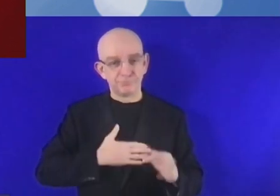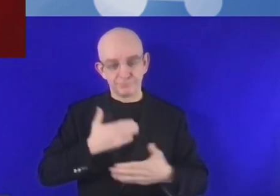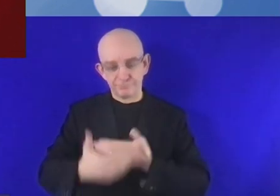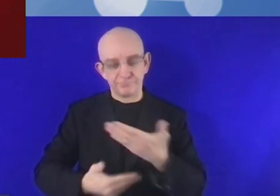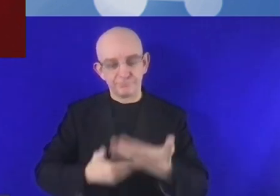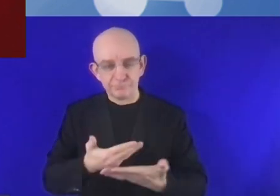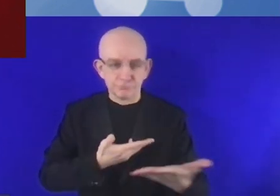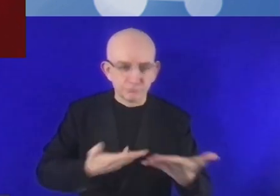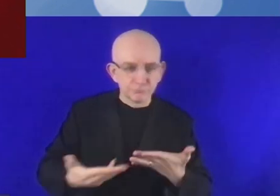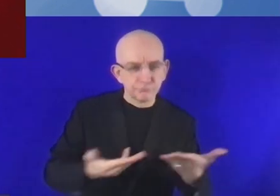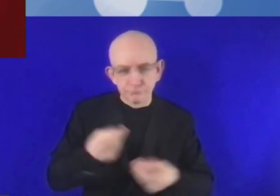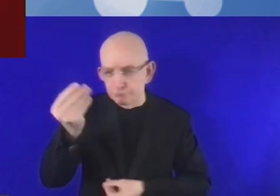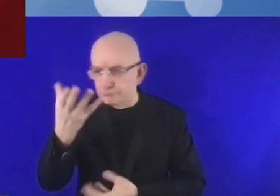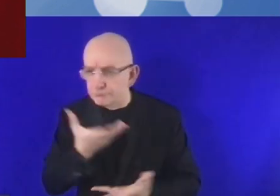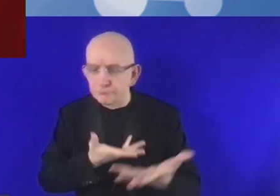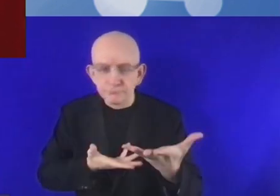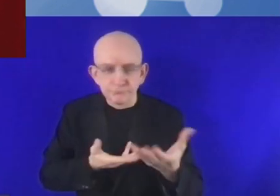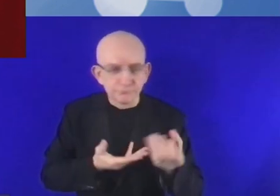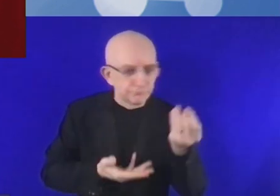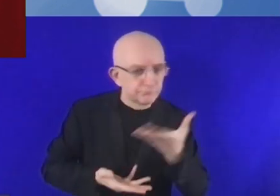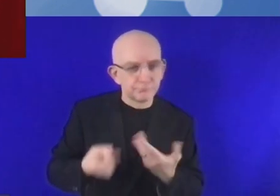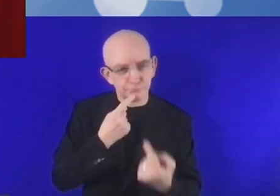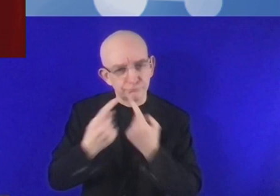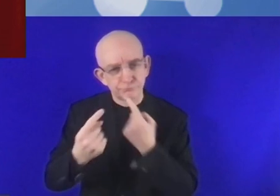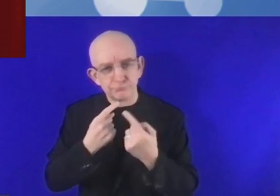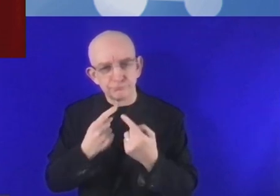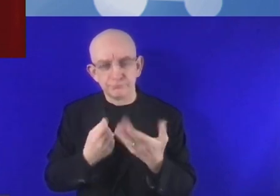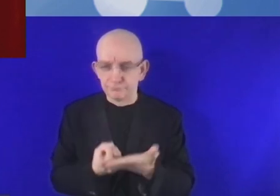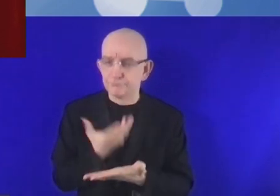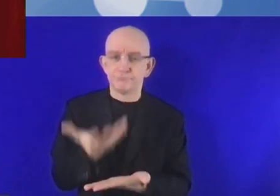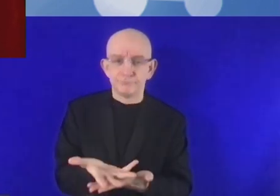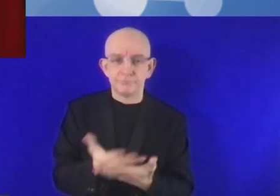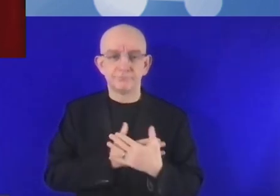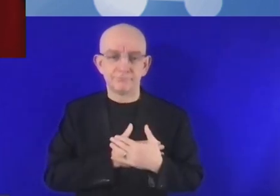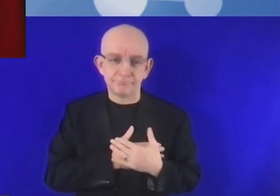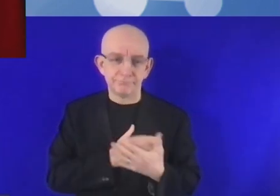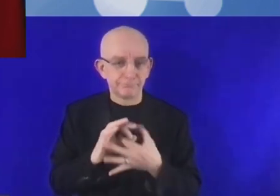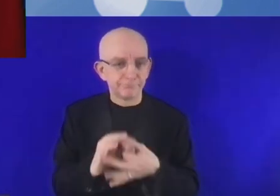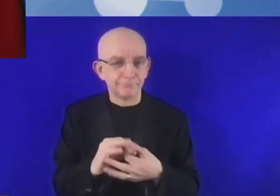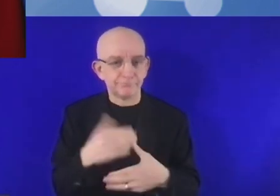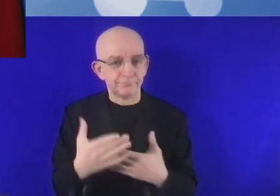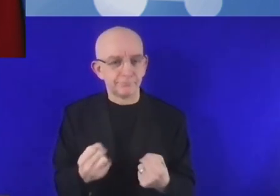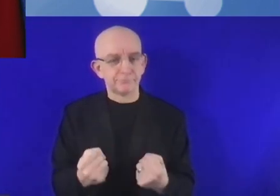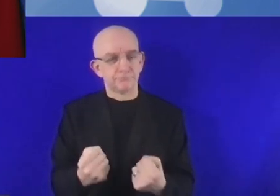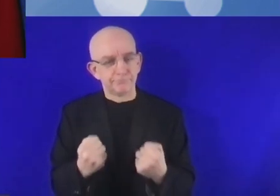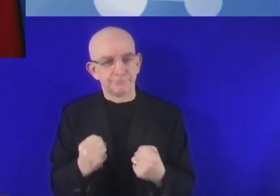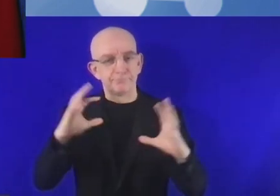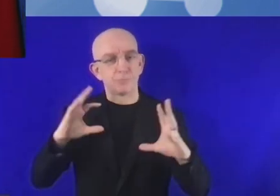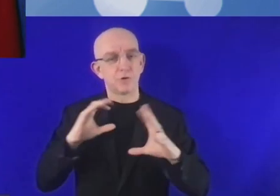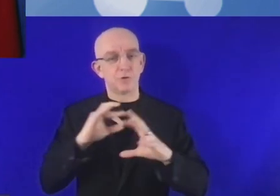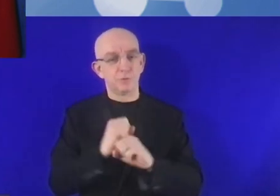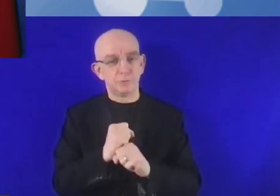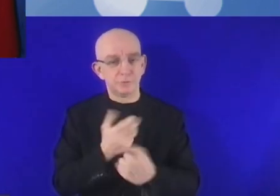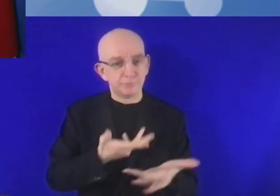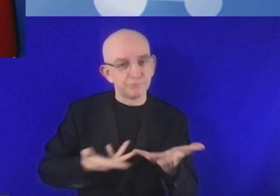Państwu bardzo owocnej, intelektualnej pracy, owocnych, pełnych pasji dyskusji, jak również